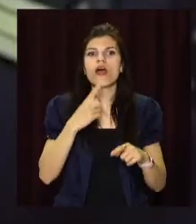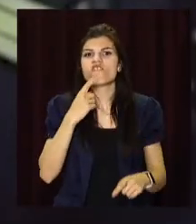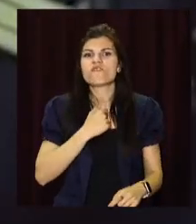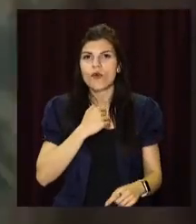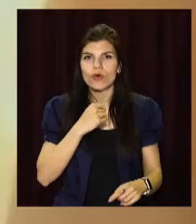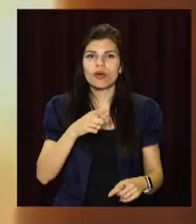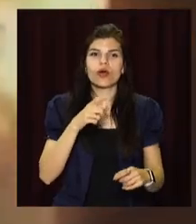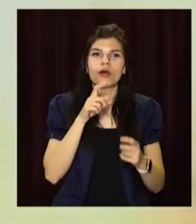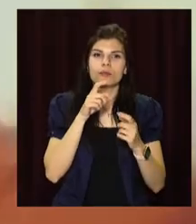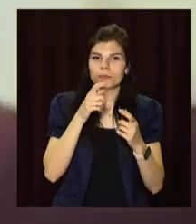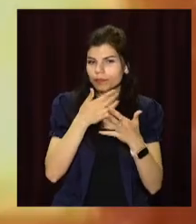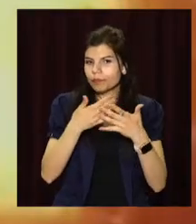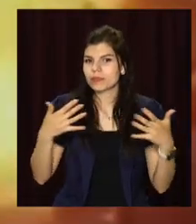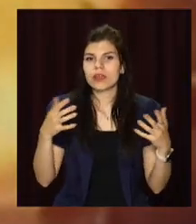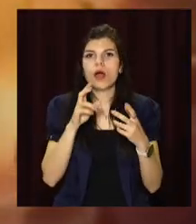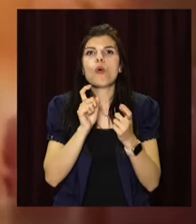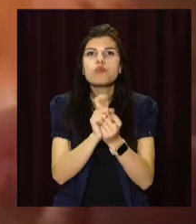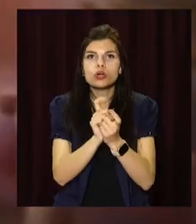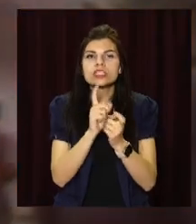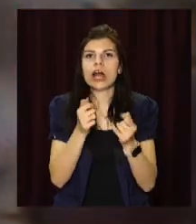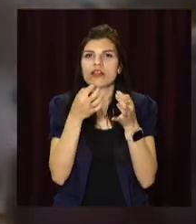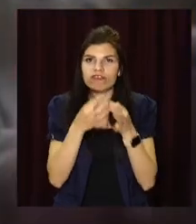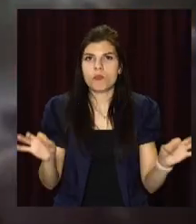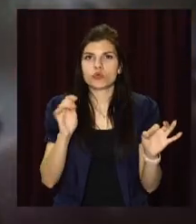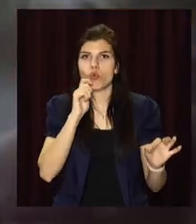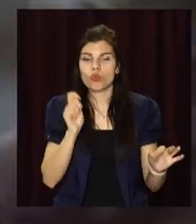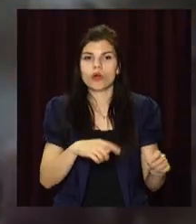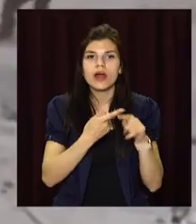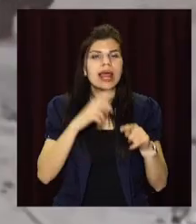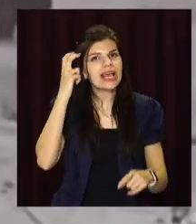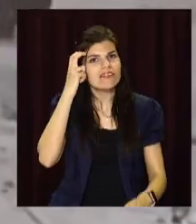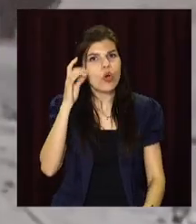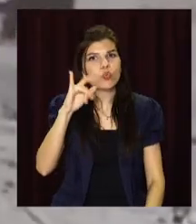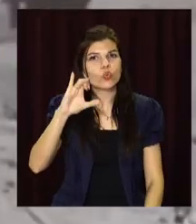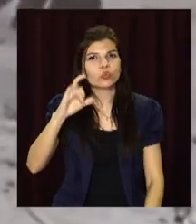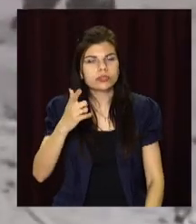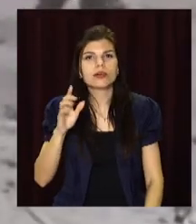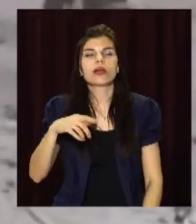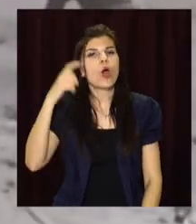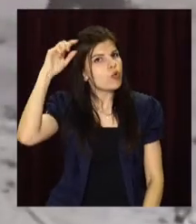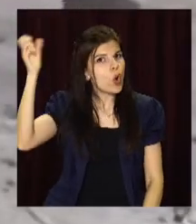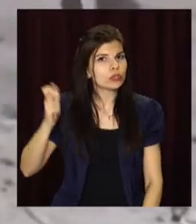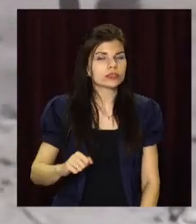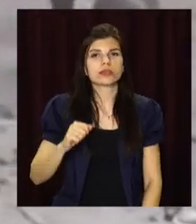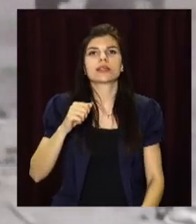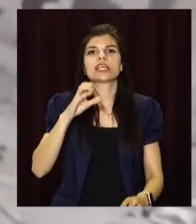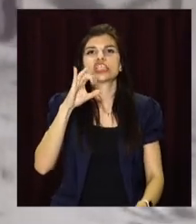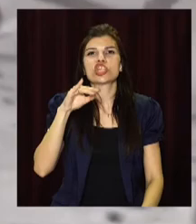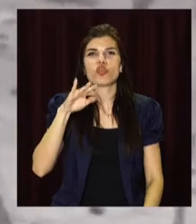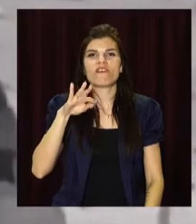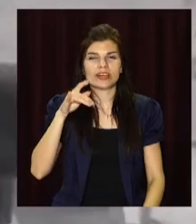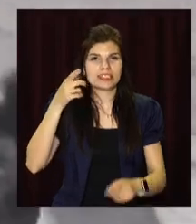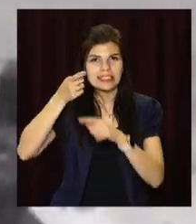вояків, борців за незалежність країни. Передусім йдеться про лицарів Київської Русі, козаків гетьманської доби, січових стрільців